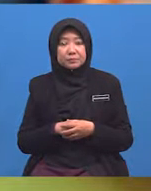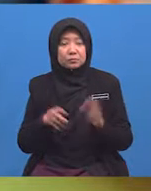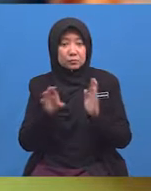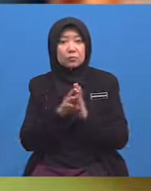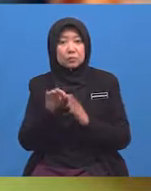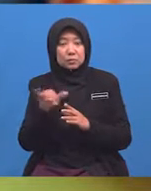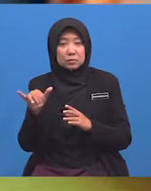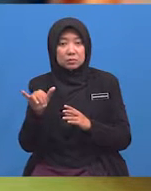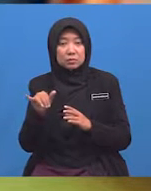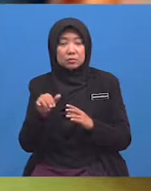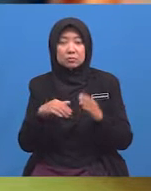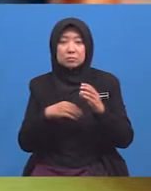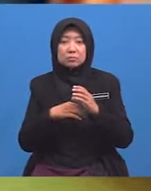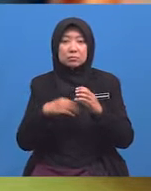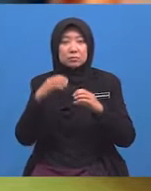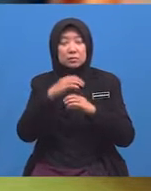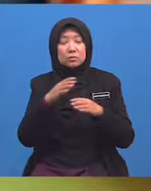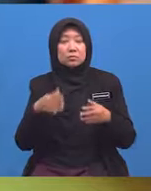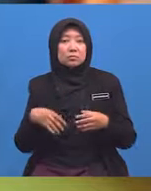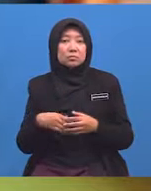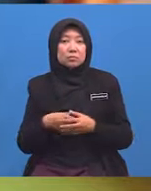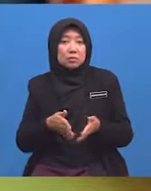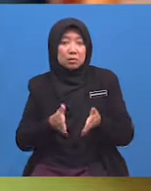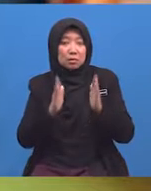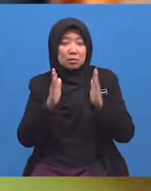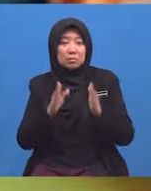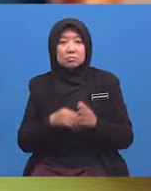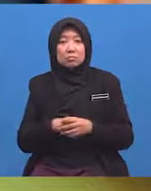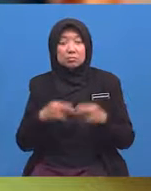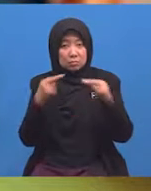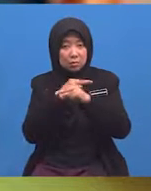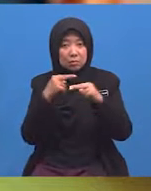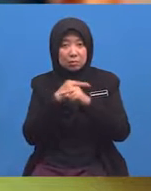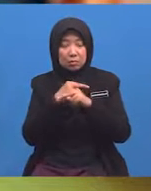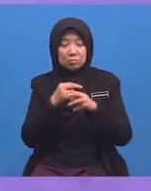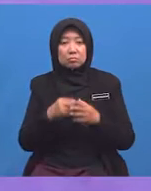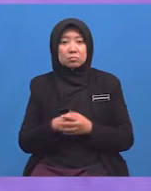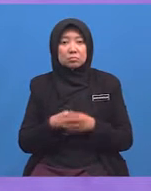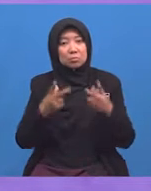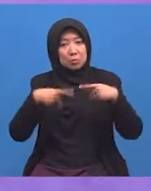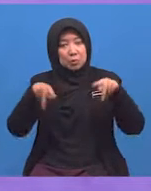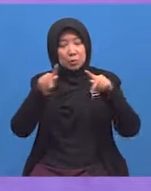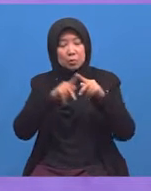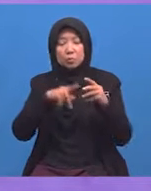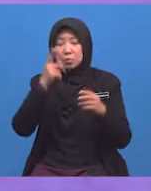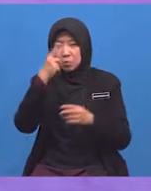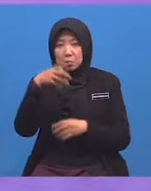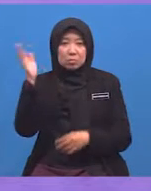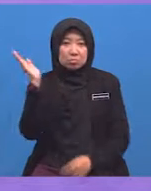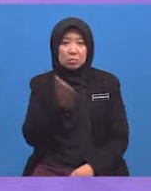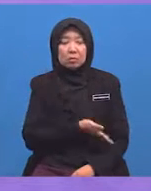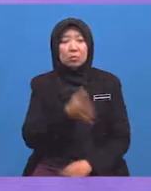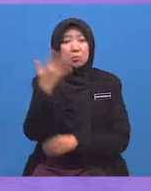Misalnya, pembinaan jalan raya atau lebuh raya memerlukan penebangan pokok